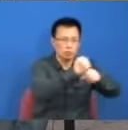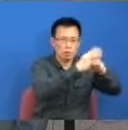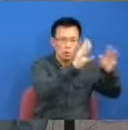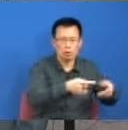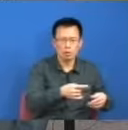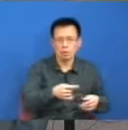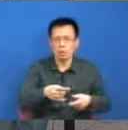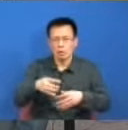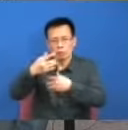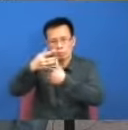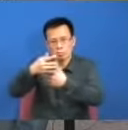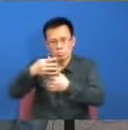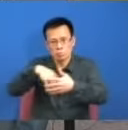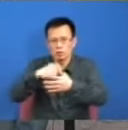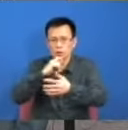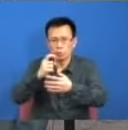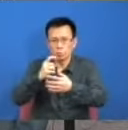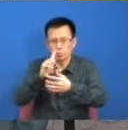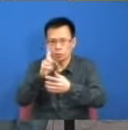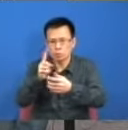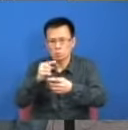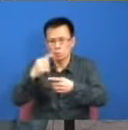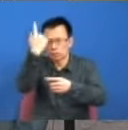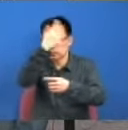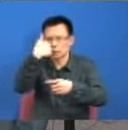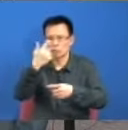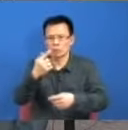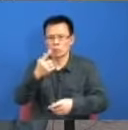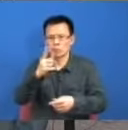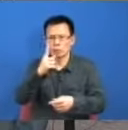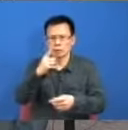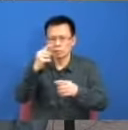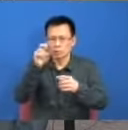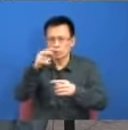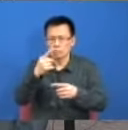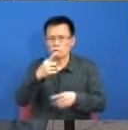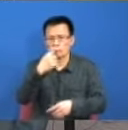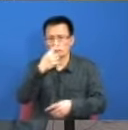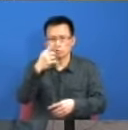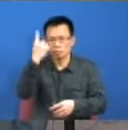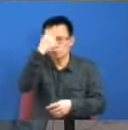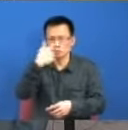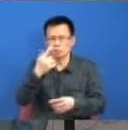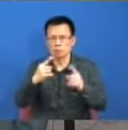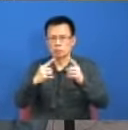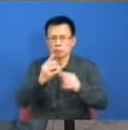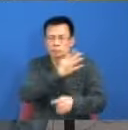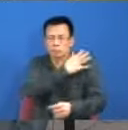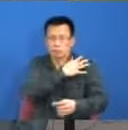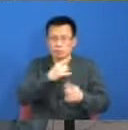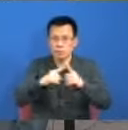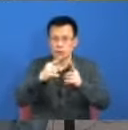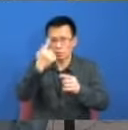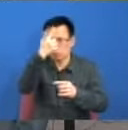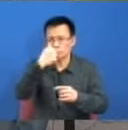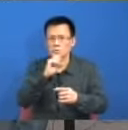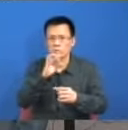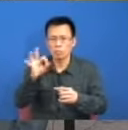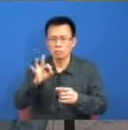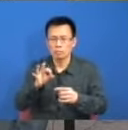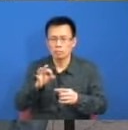人係呢個係羣眾嘅召集人啊，或者帶領人有冇嘅？定係都係大家互相咁樣係臨時嘅一個決